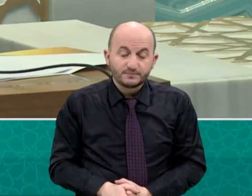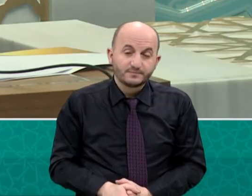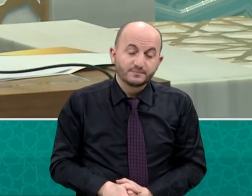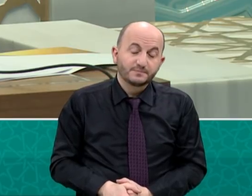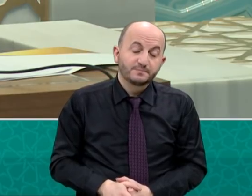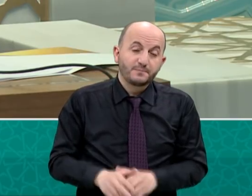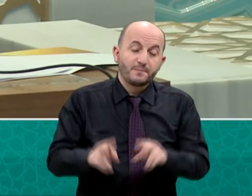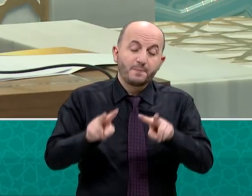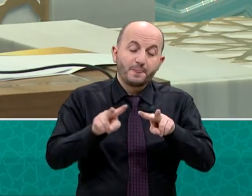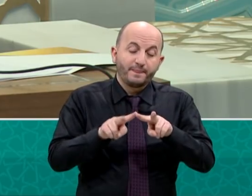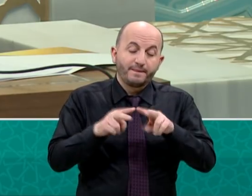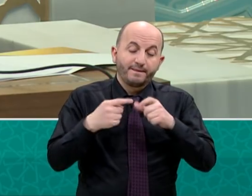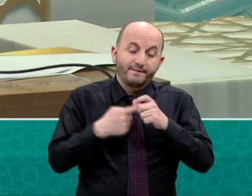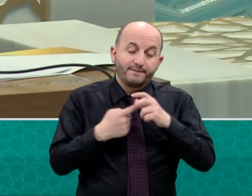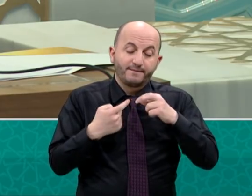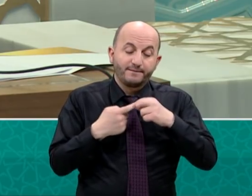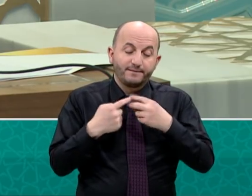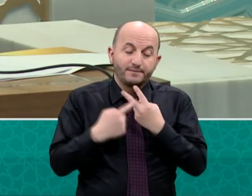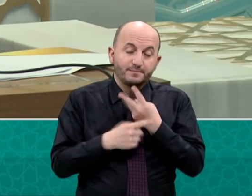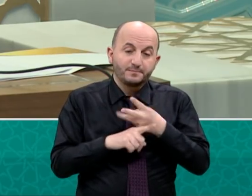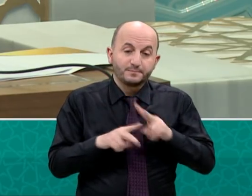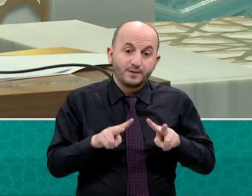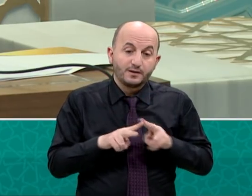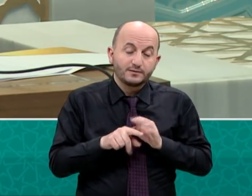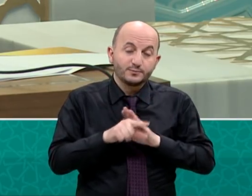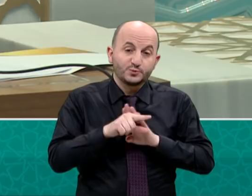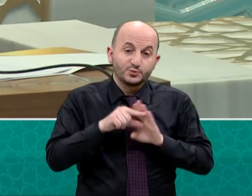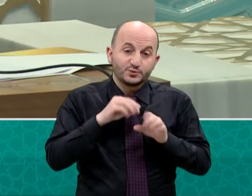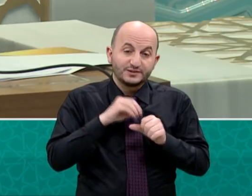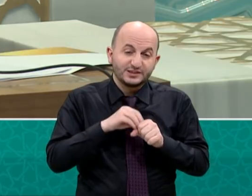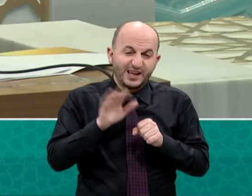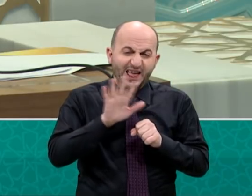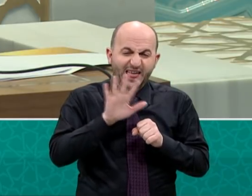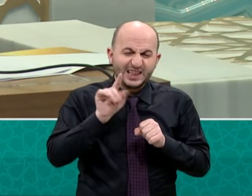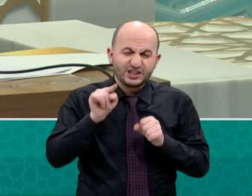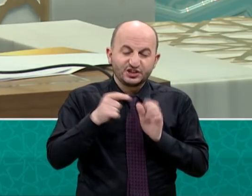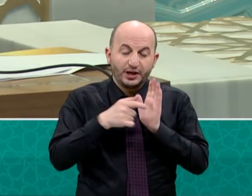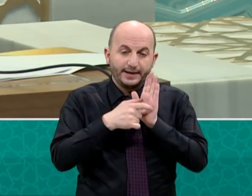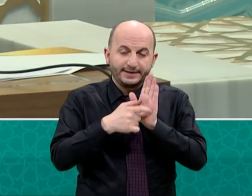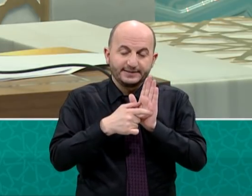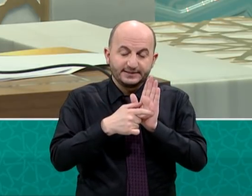Meryem suresinin 50. ayeti kerimesinde lisane sıdkın geçiyor.